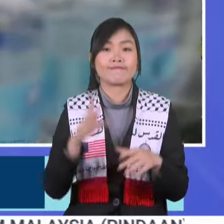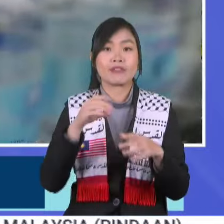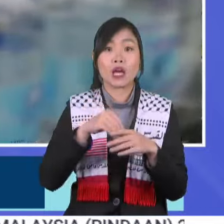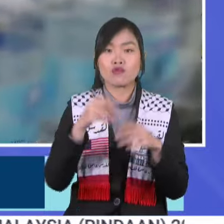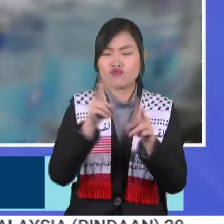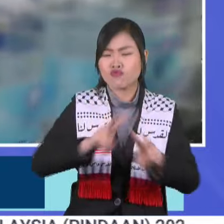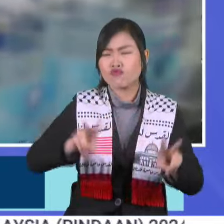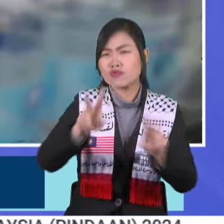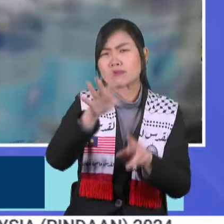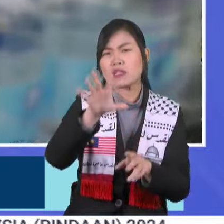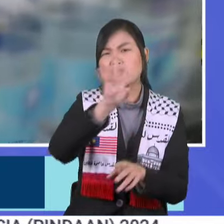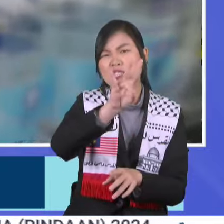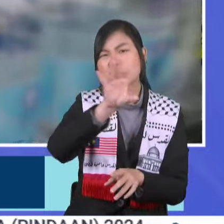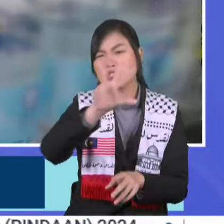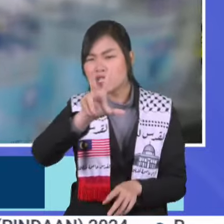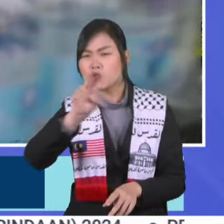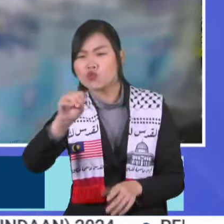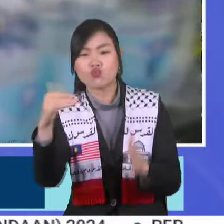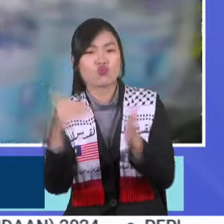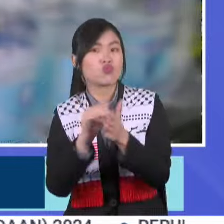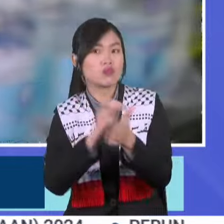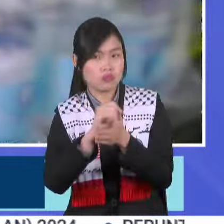melibatkan nilai rampasan kira-kira